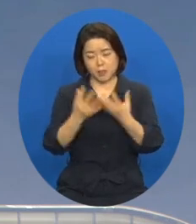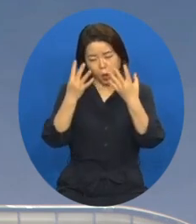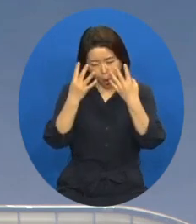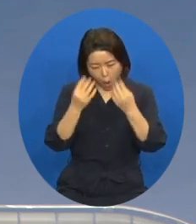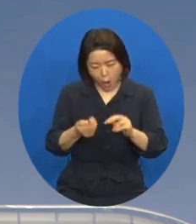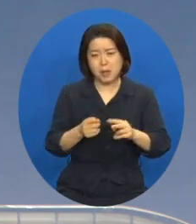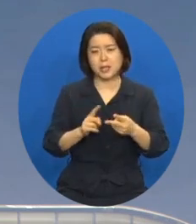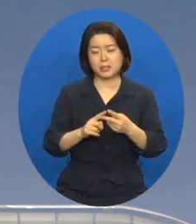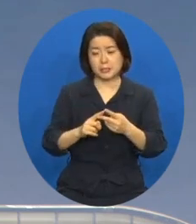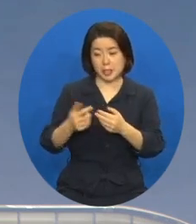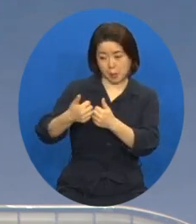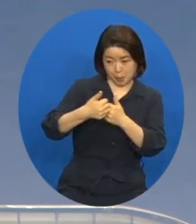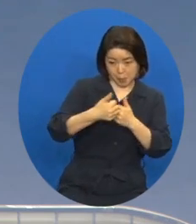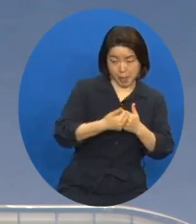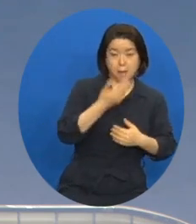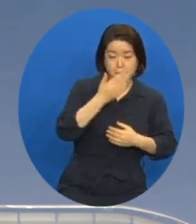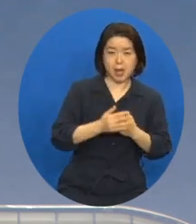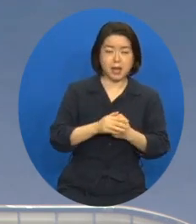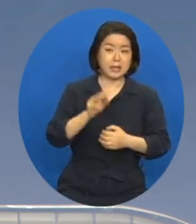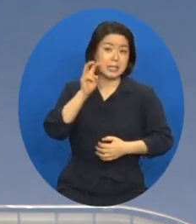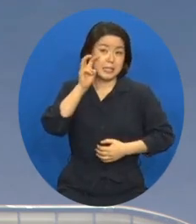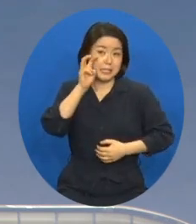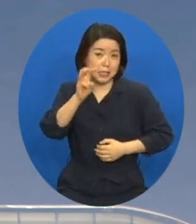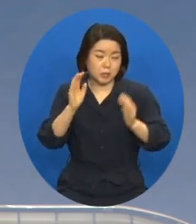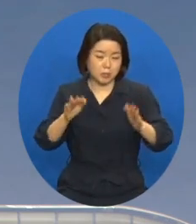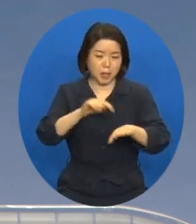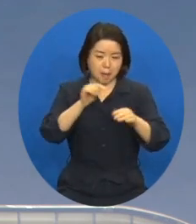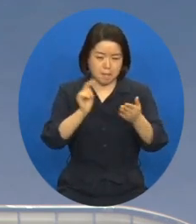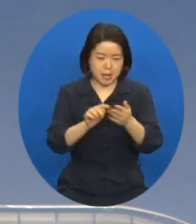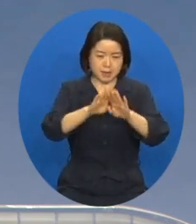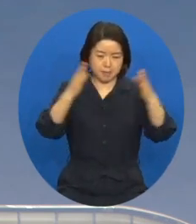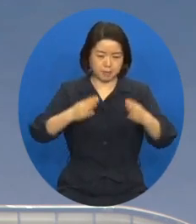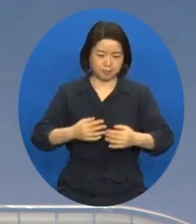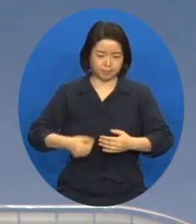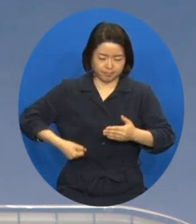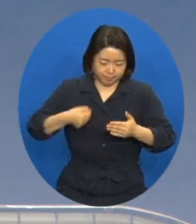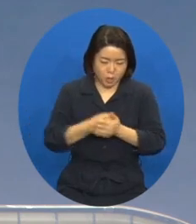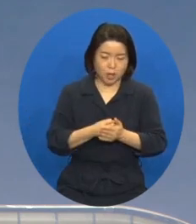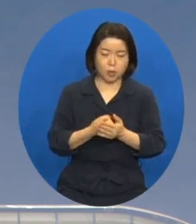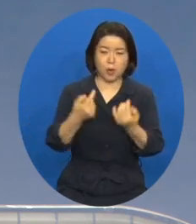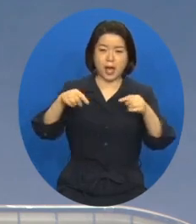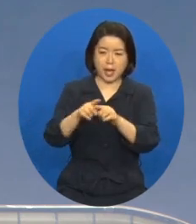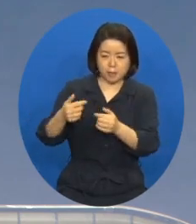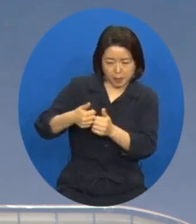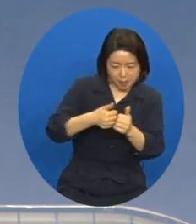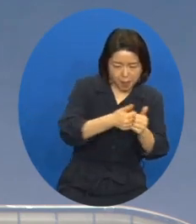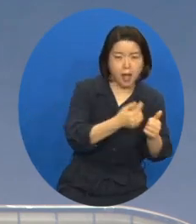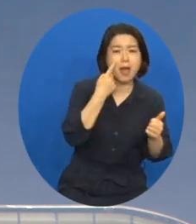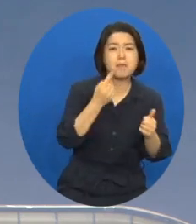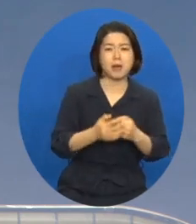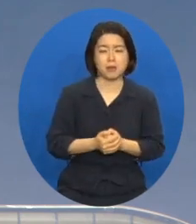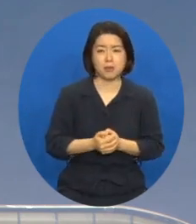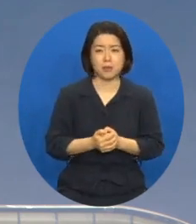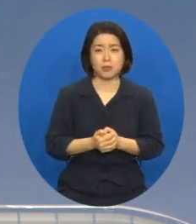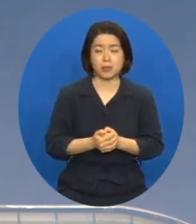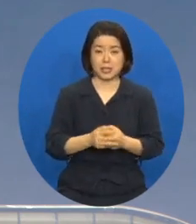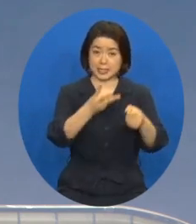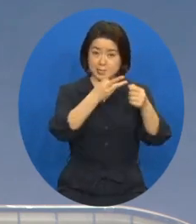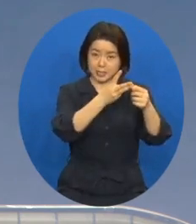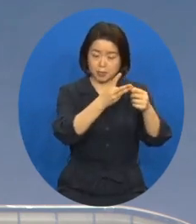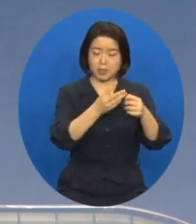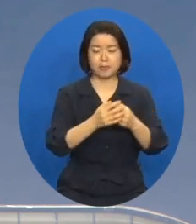얼마든지 다 따라 하실 수 있어요. 30일만 정말 마음을 열고 같이 와 보세요. 그리고 또 하나가